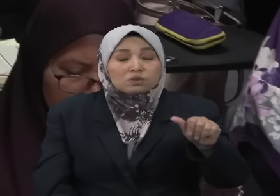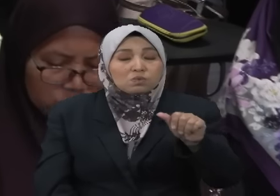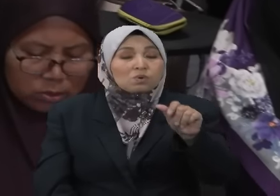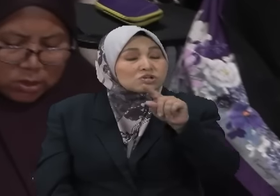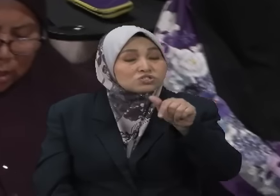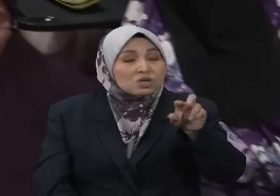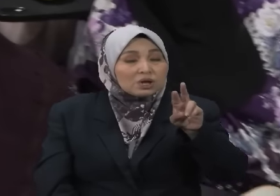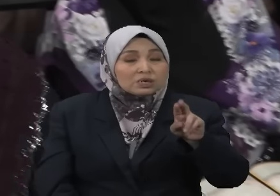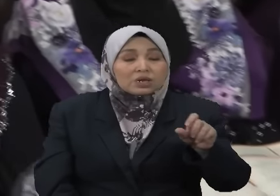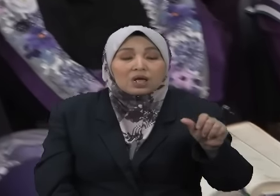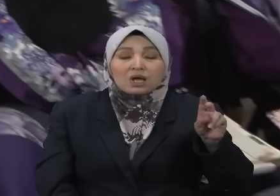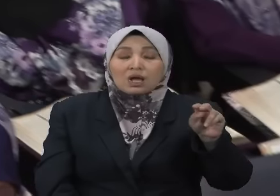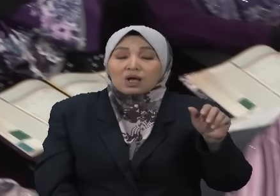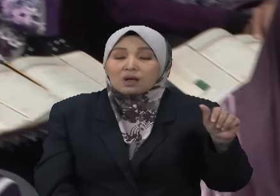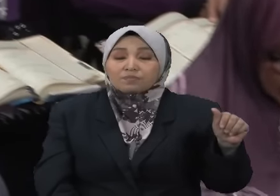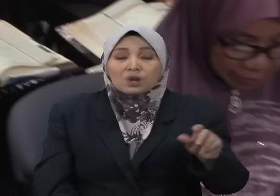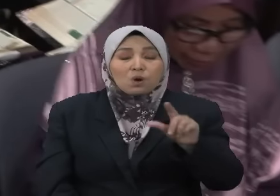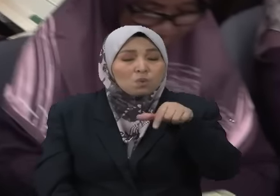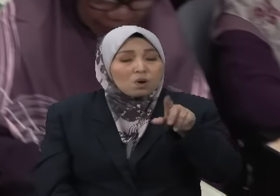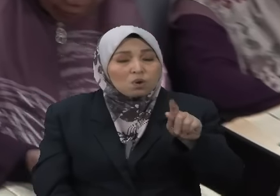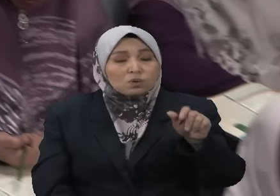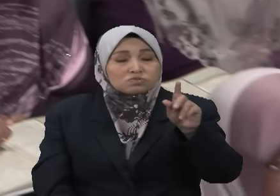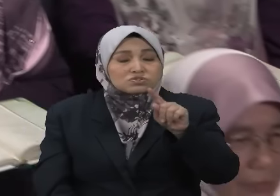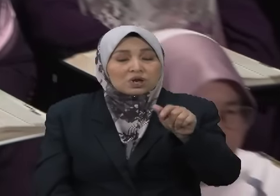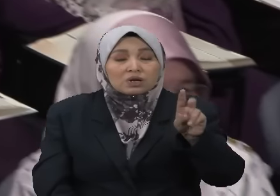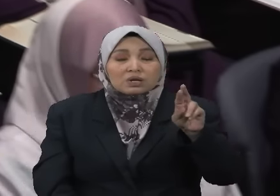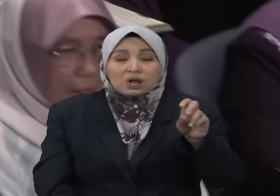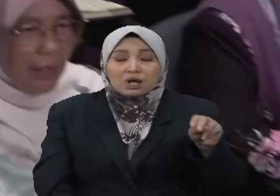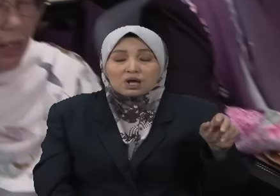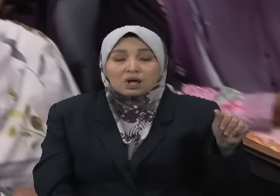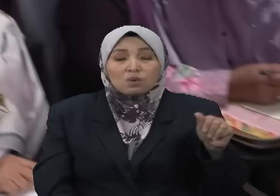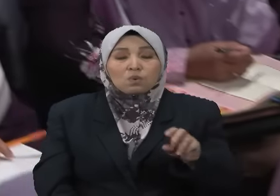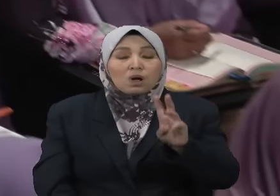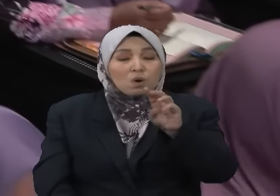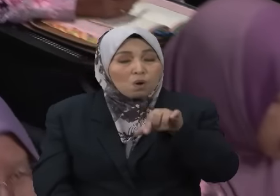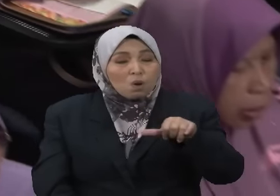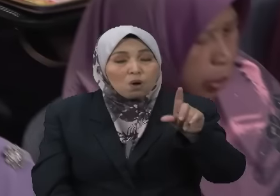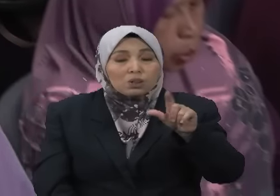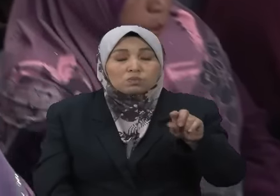waqalu zarna waqalu zarna